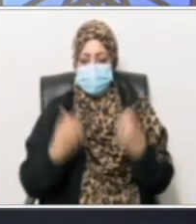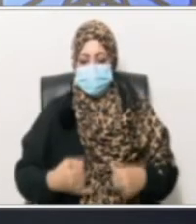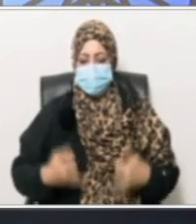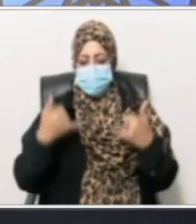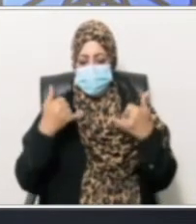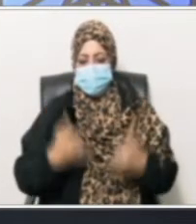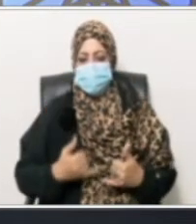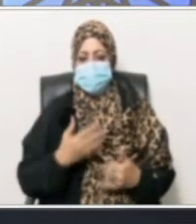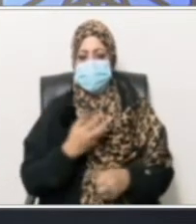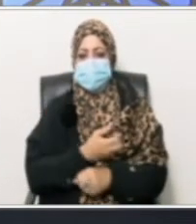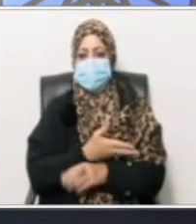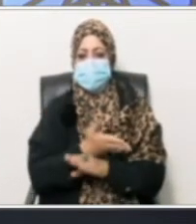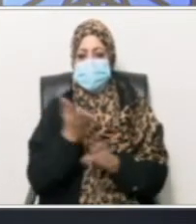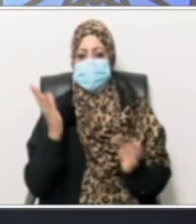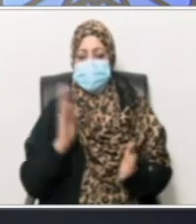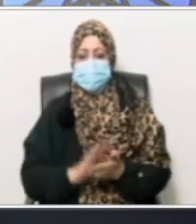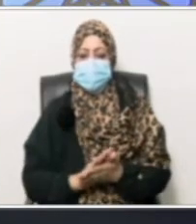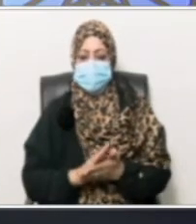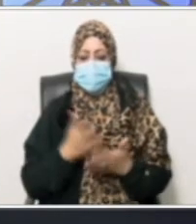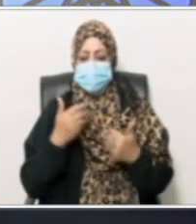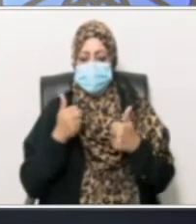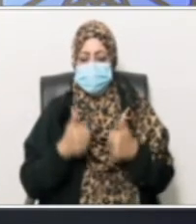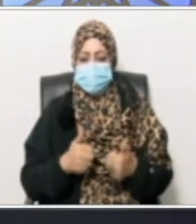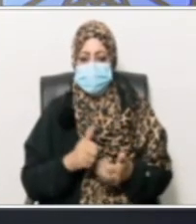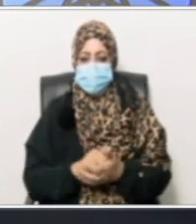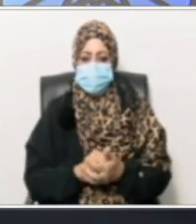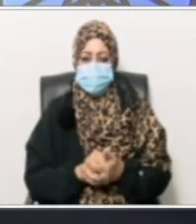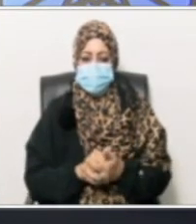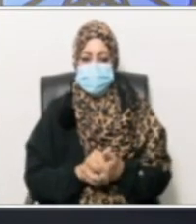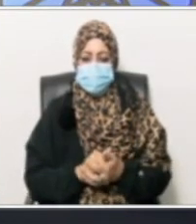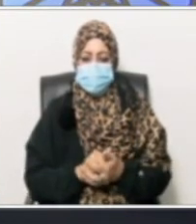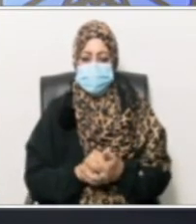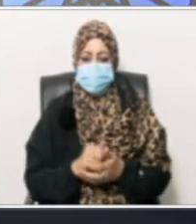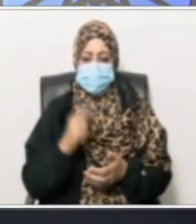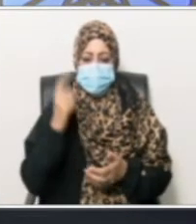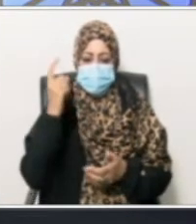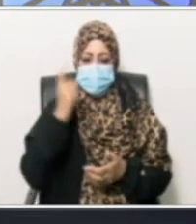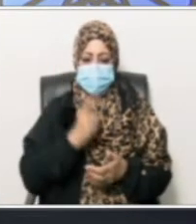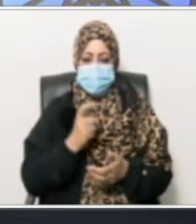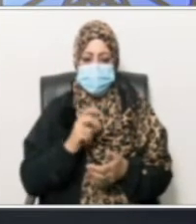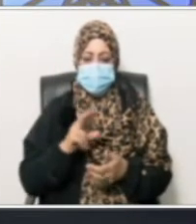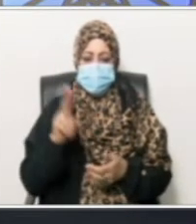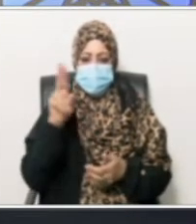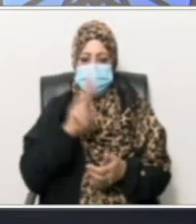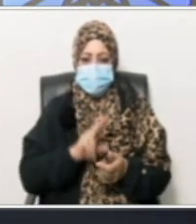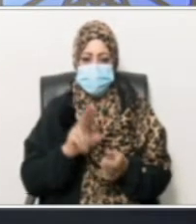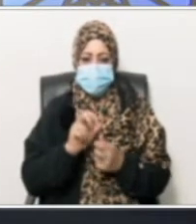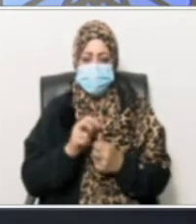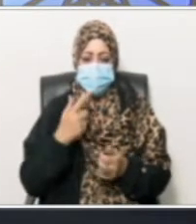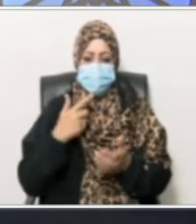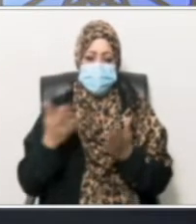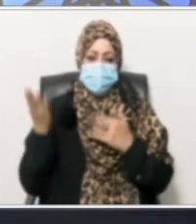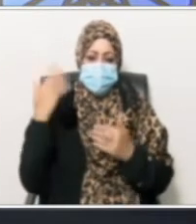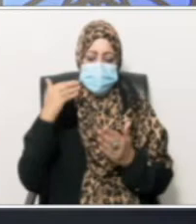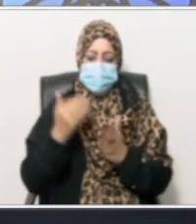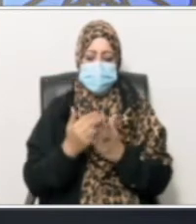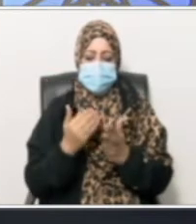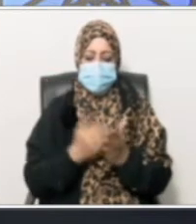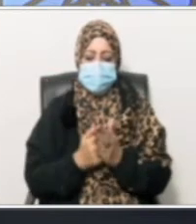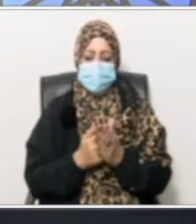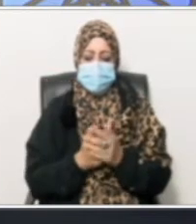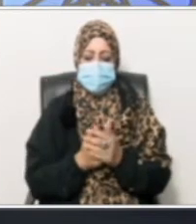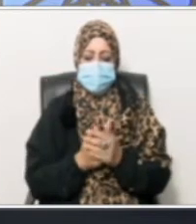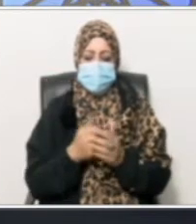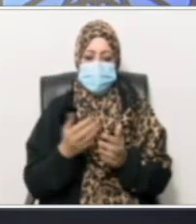زعلتني شوية يا عبد الفتاح، شهادة زعلت منك المرة اللي فاتت وصارت بيك، قلت لك على الإجابة